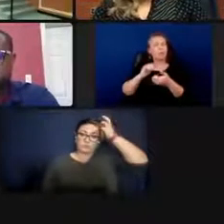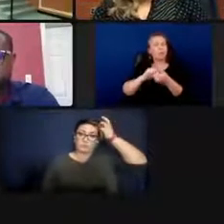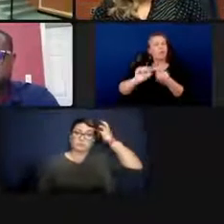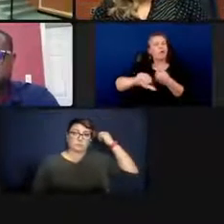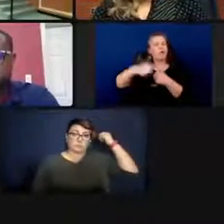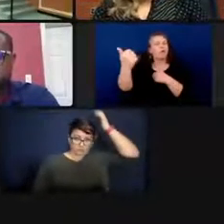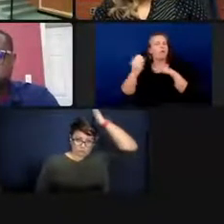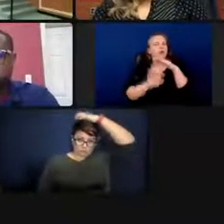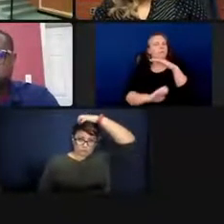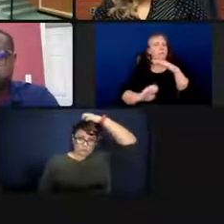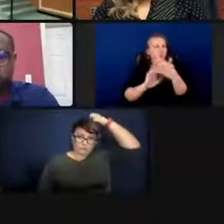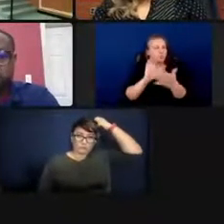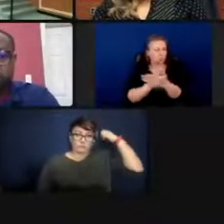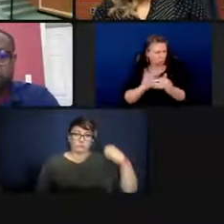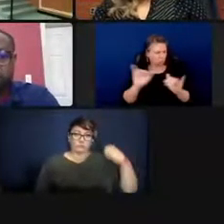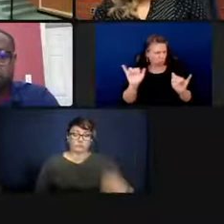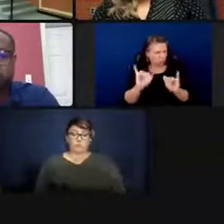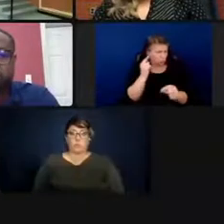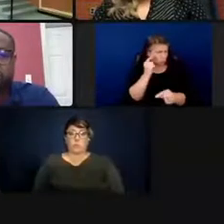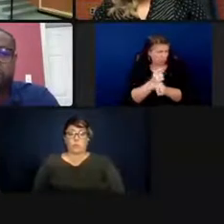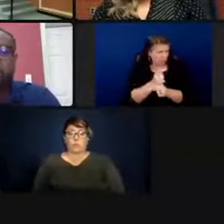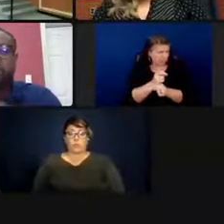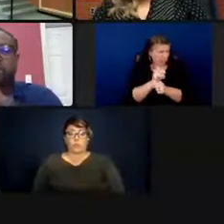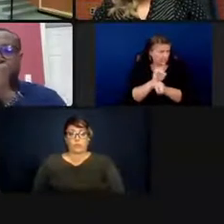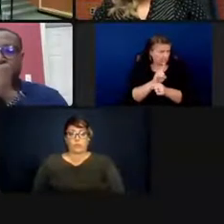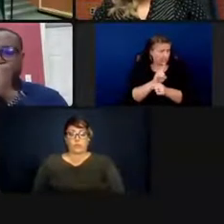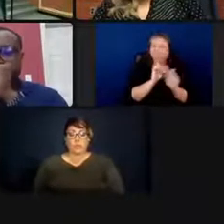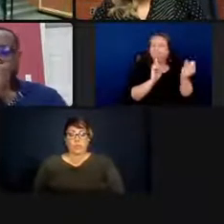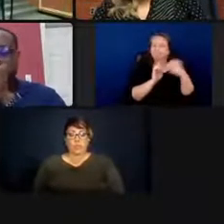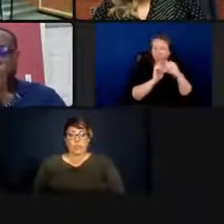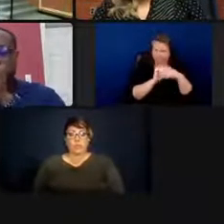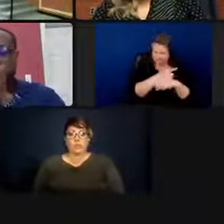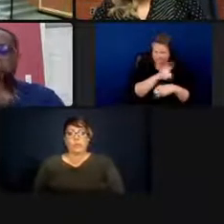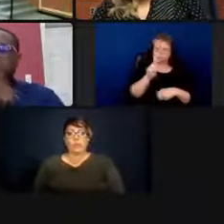ambao wameshirikiana na shule za